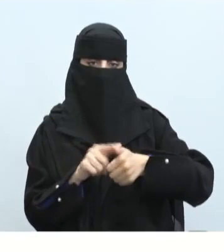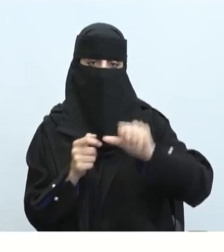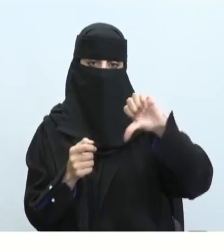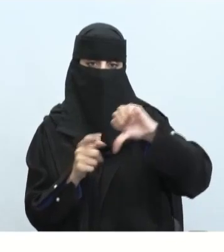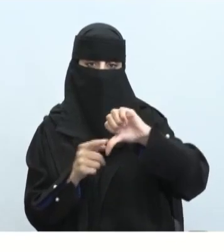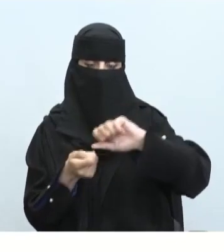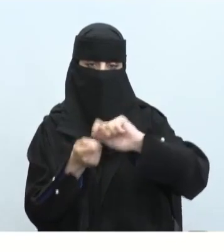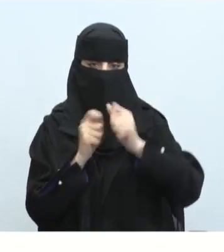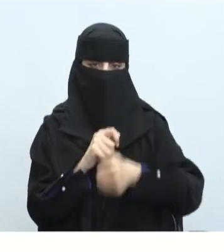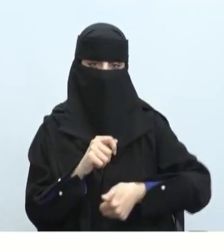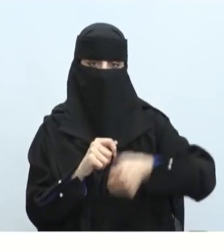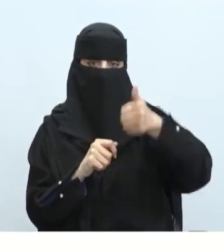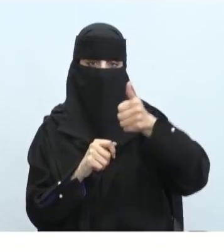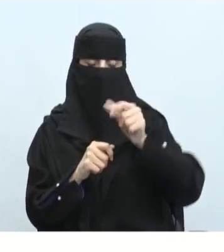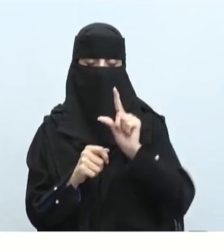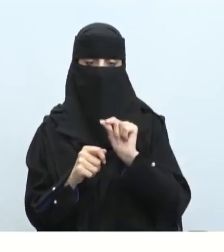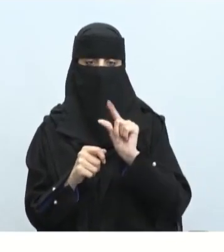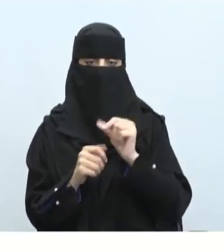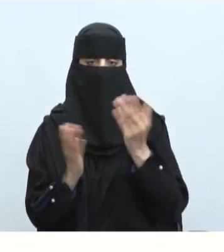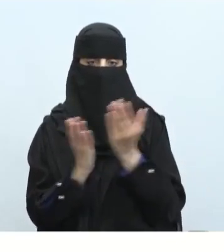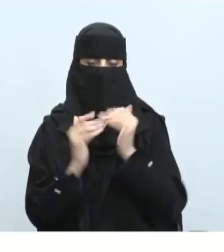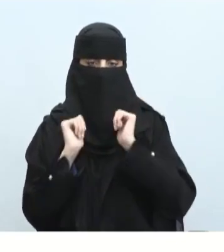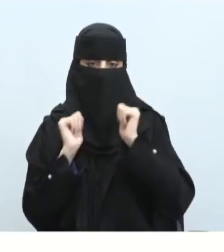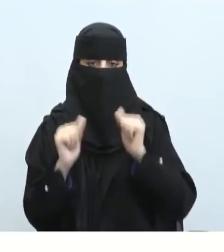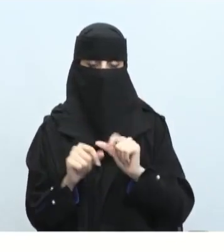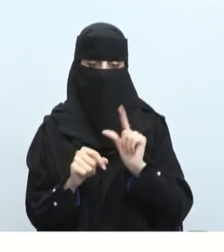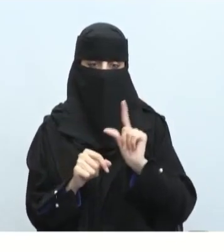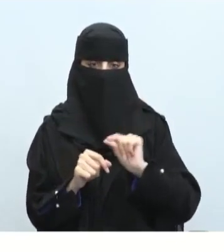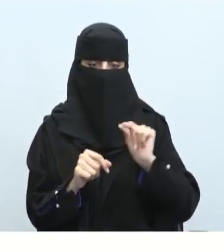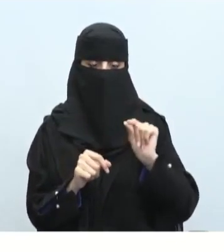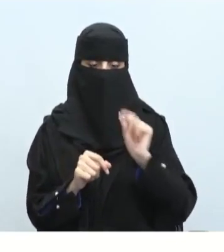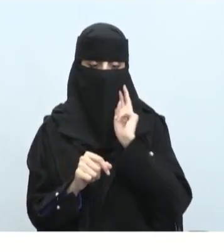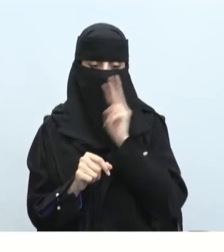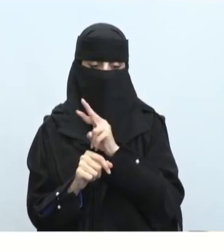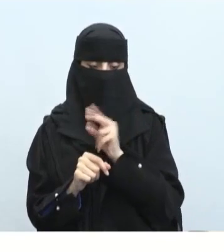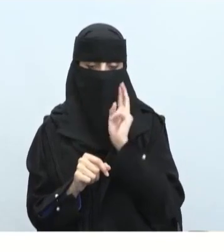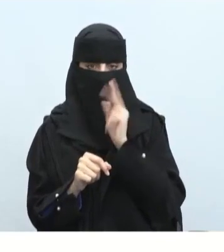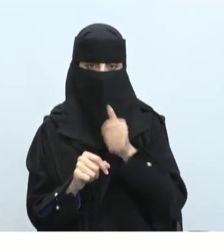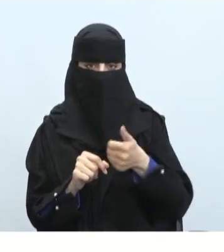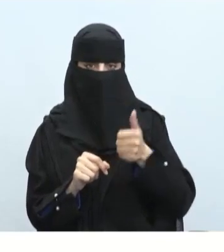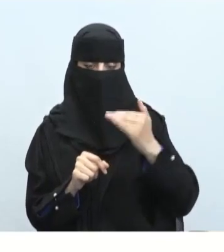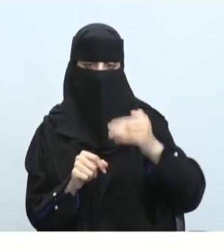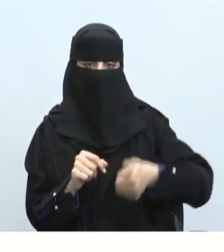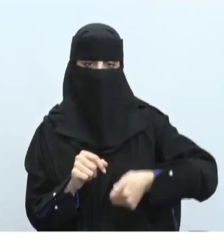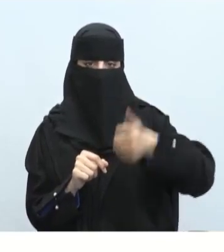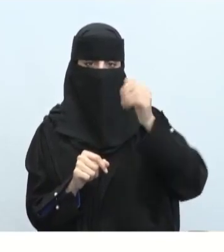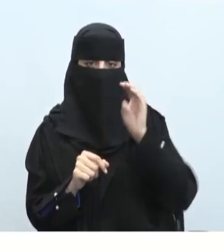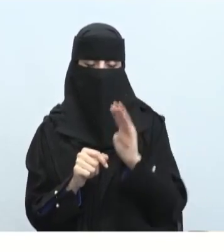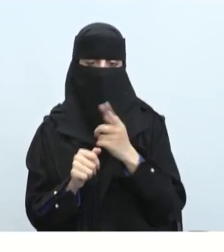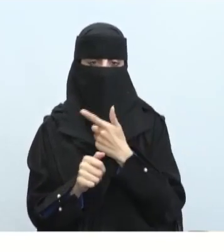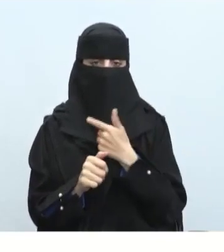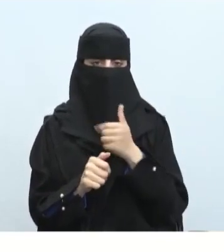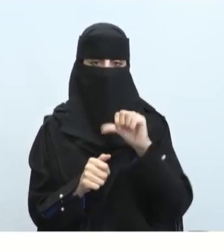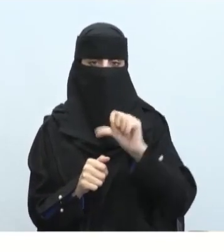طالب متميز اخاك اسم ان منصوب علامه نصبه